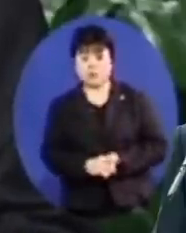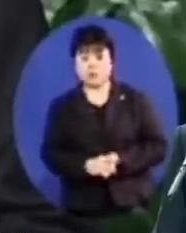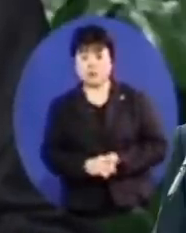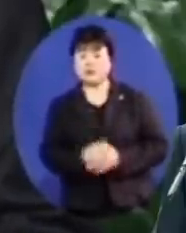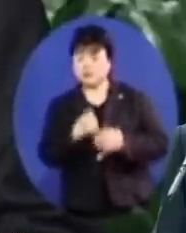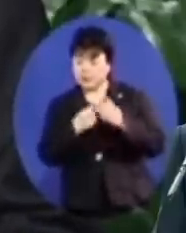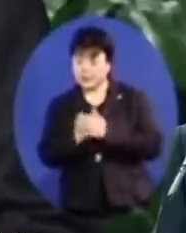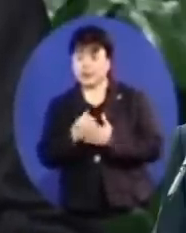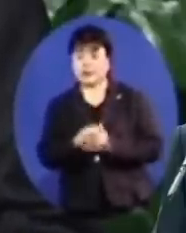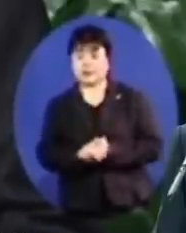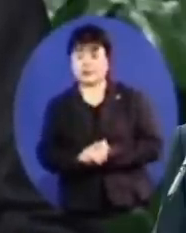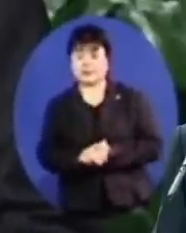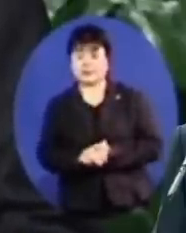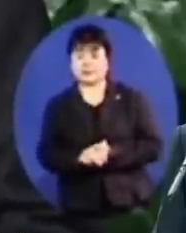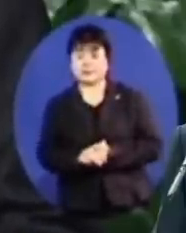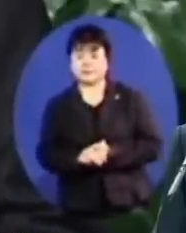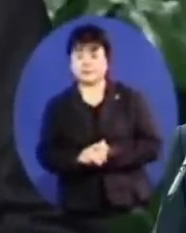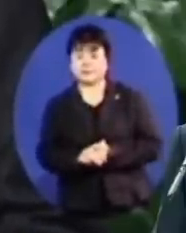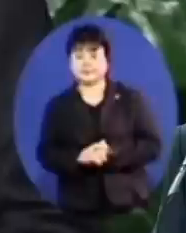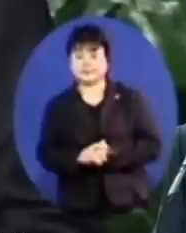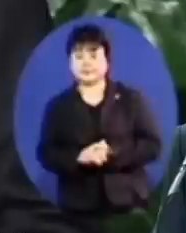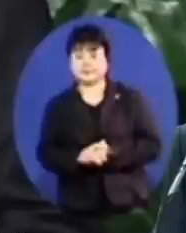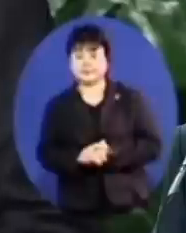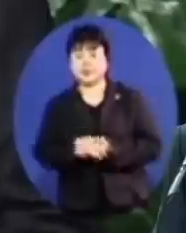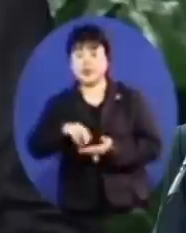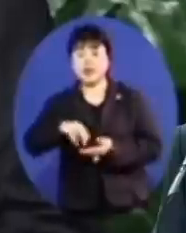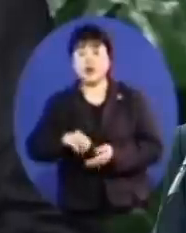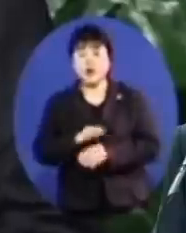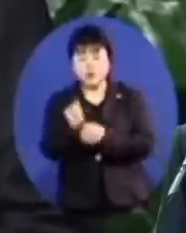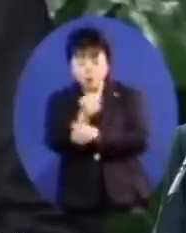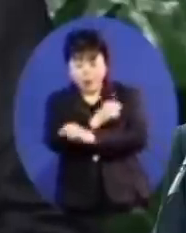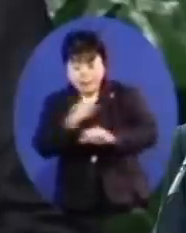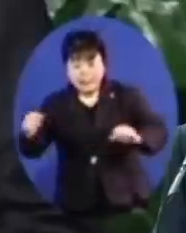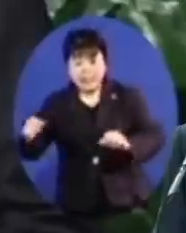그러므로 이 광야 같은 인생을